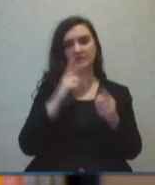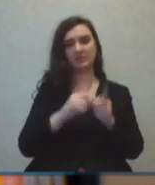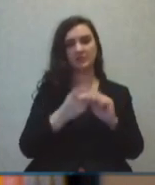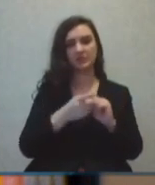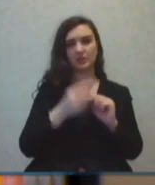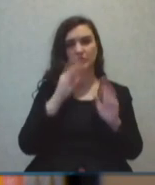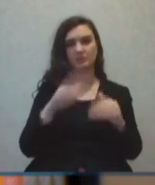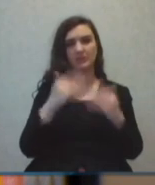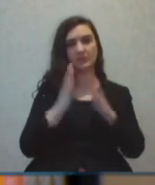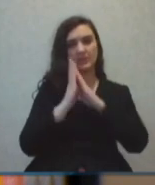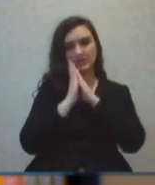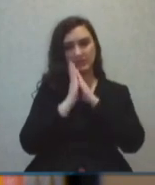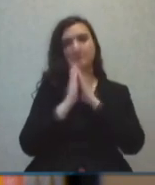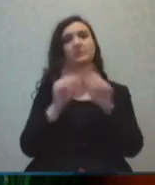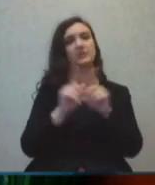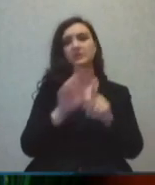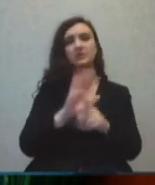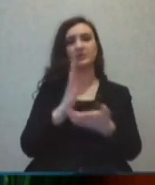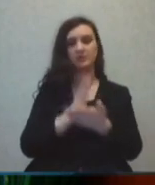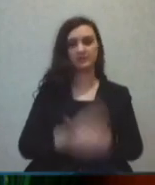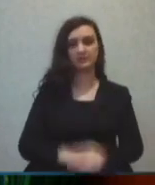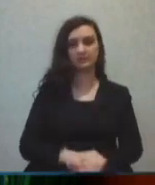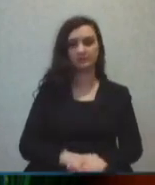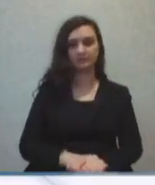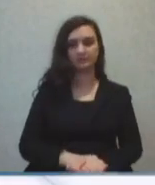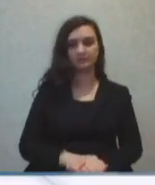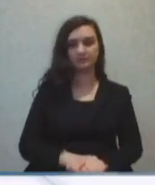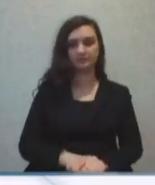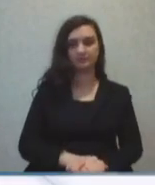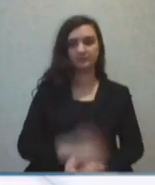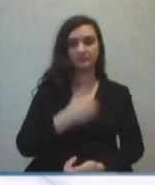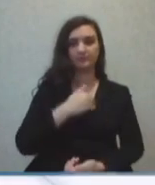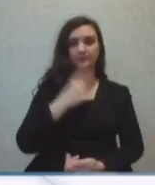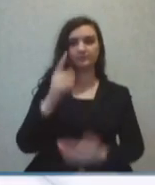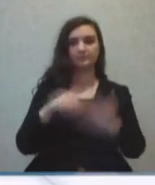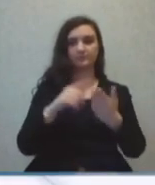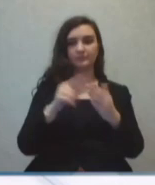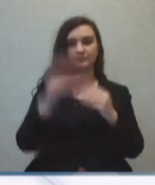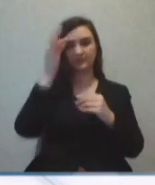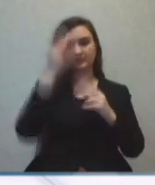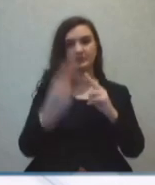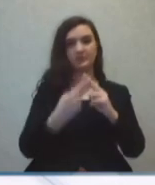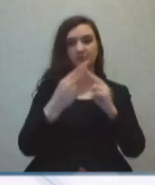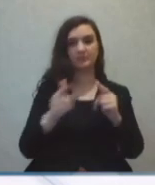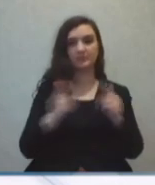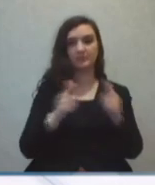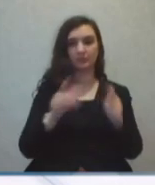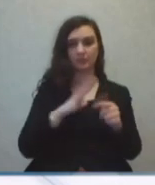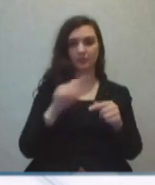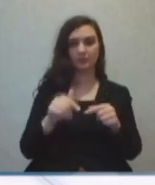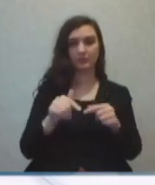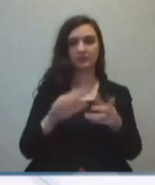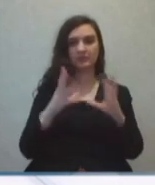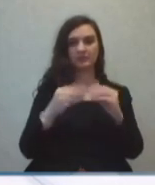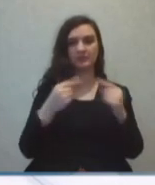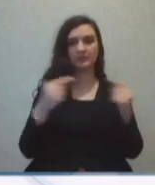მოწევის შემდეგ დაიძინებთ. ეს ასე არ არის. მე მინდოდა კიდევ ერთი საკითხი თქვენ გამახსენეთ, აქ გამზადებული მქონდა